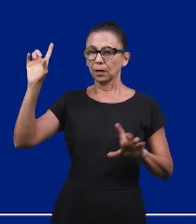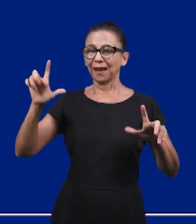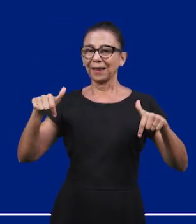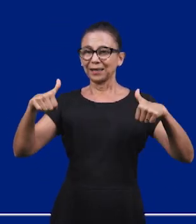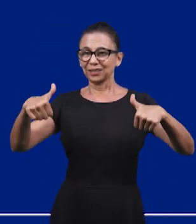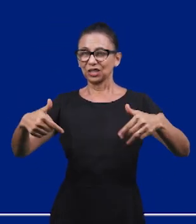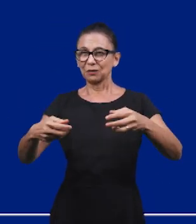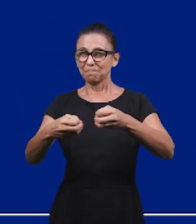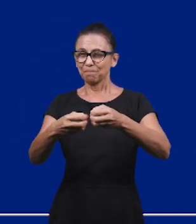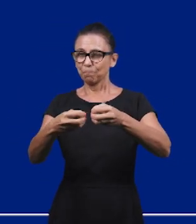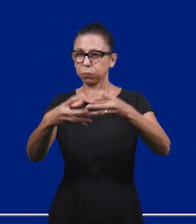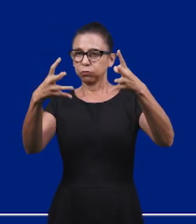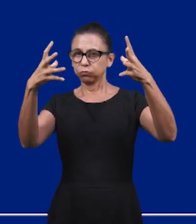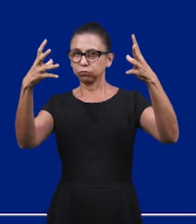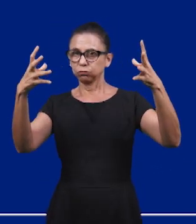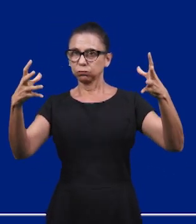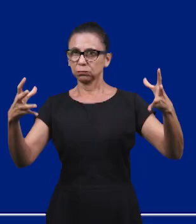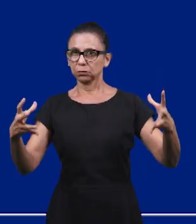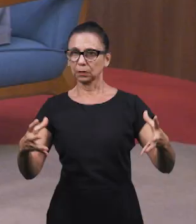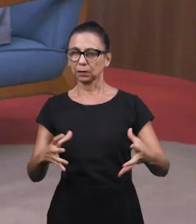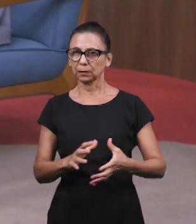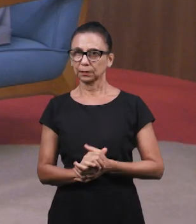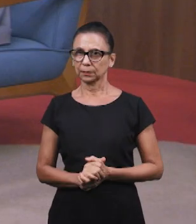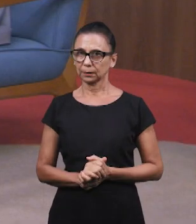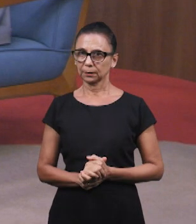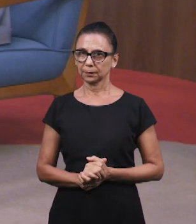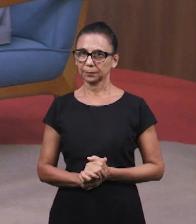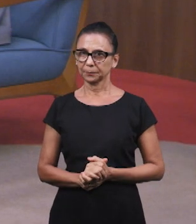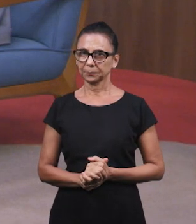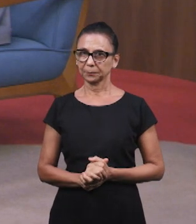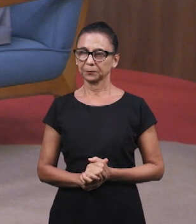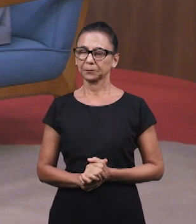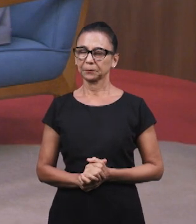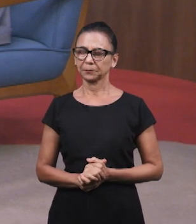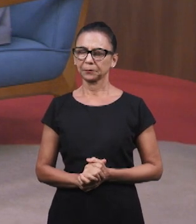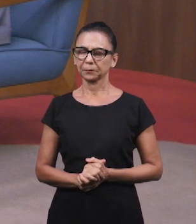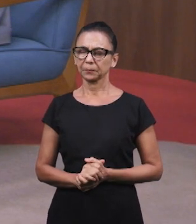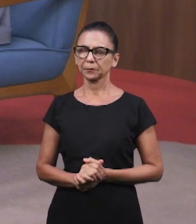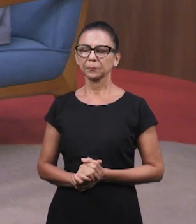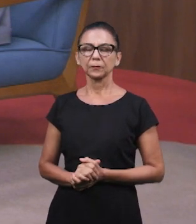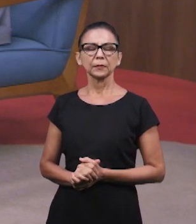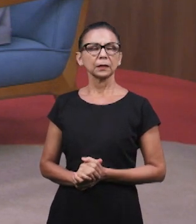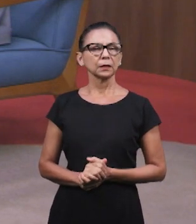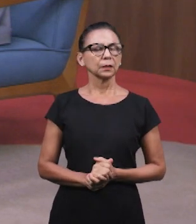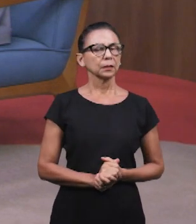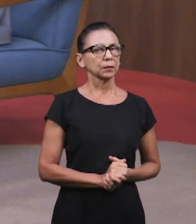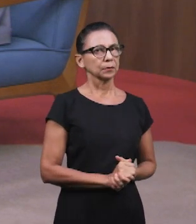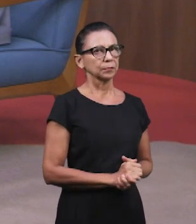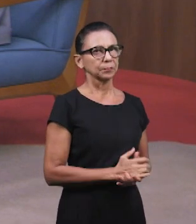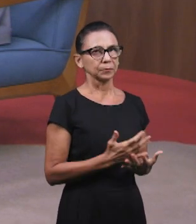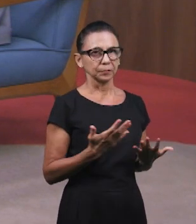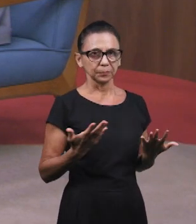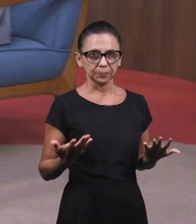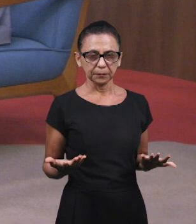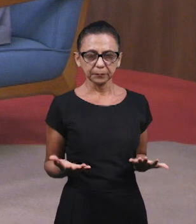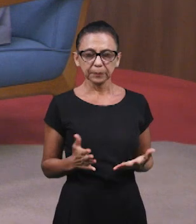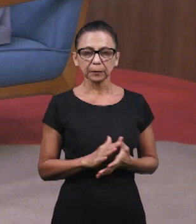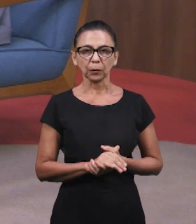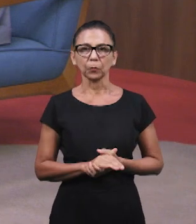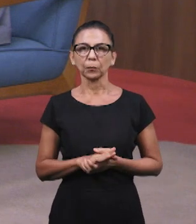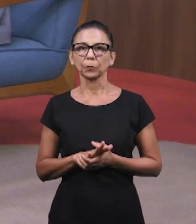Parce que l'évidence prophétique de la doctrine du corps, alors,